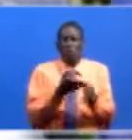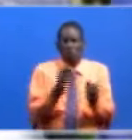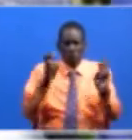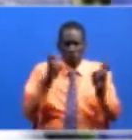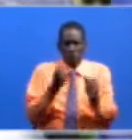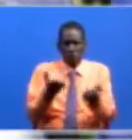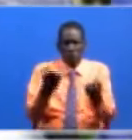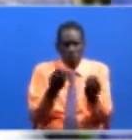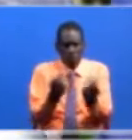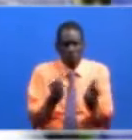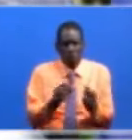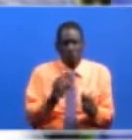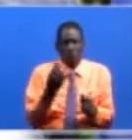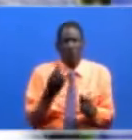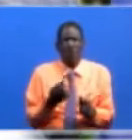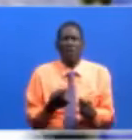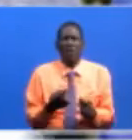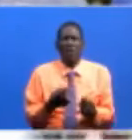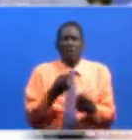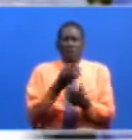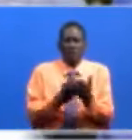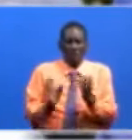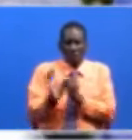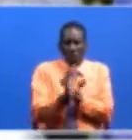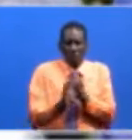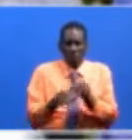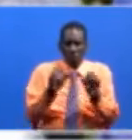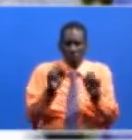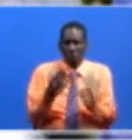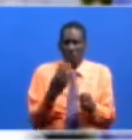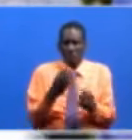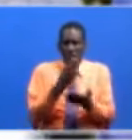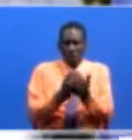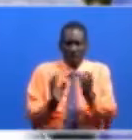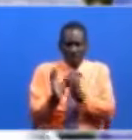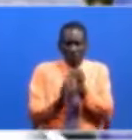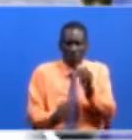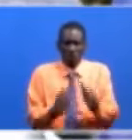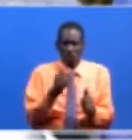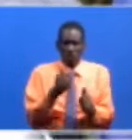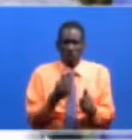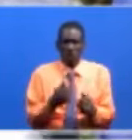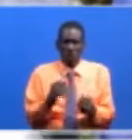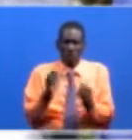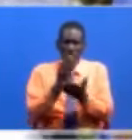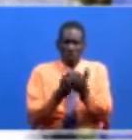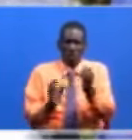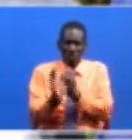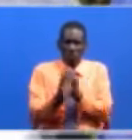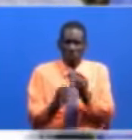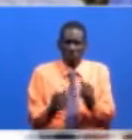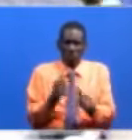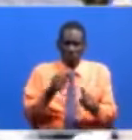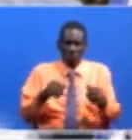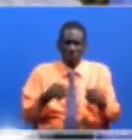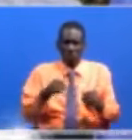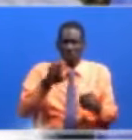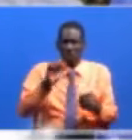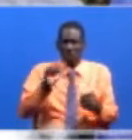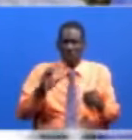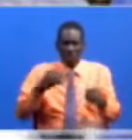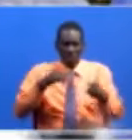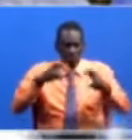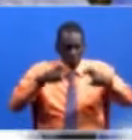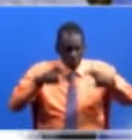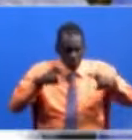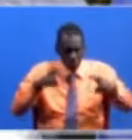are issues that need to be addressed. Some countries have, you can see some countries that the entities that investigate corruption and they